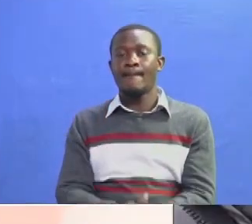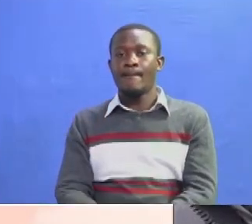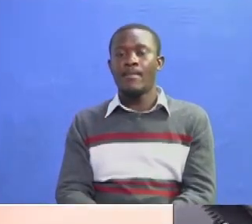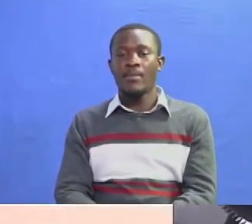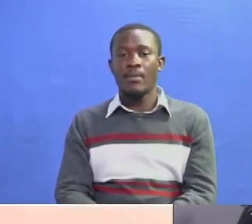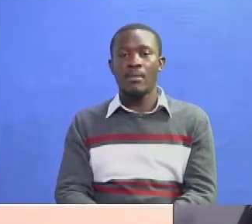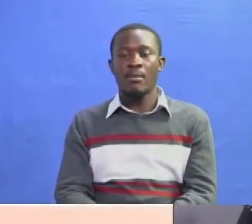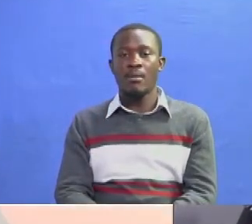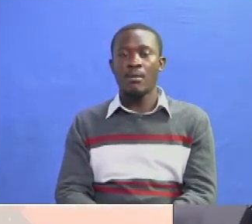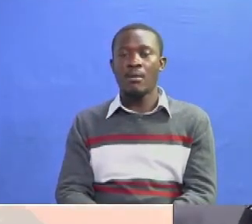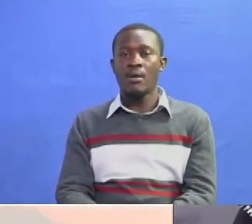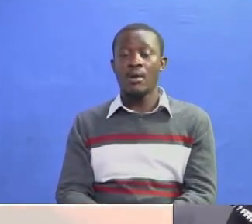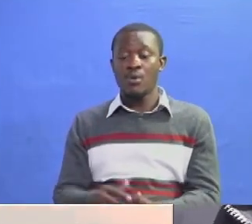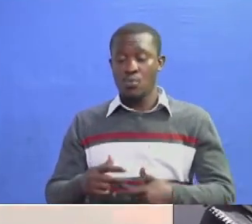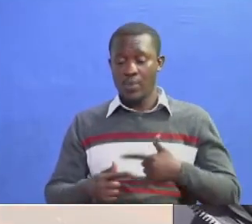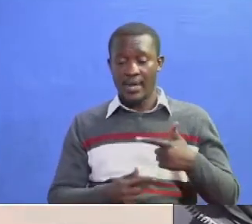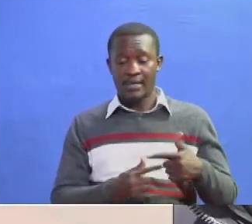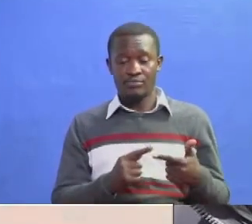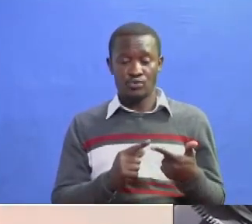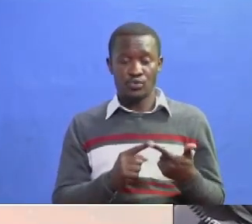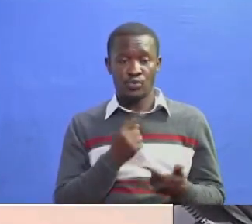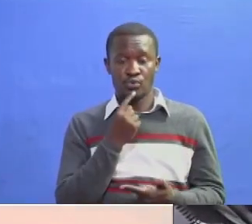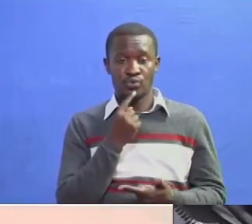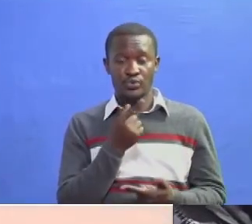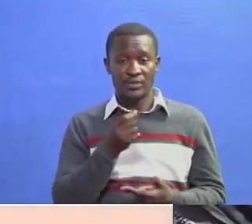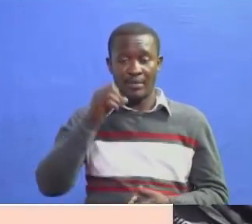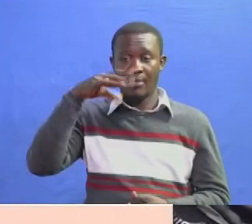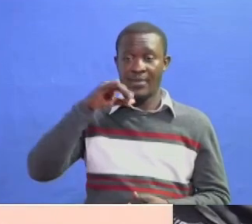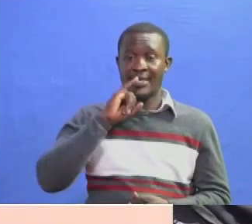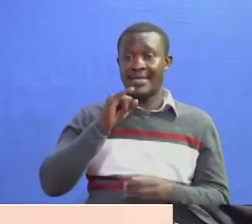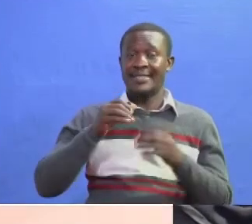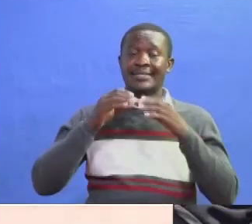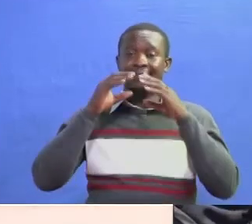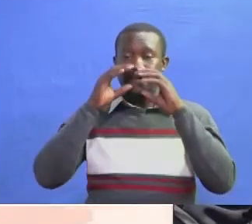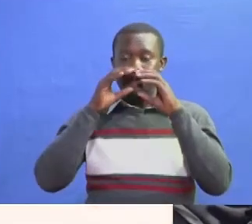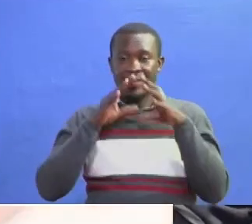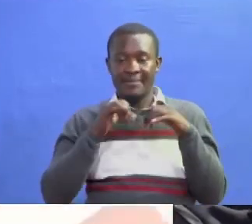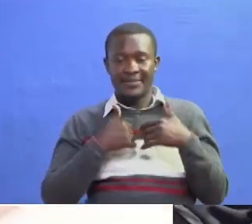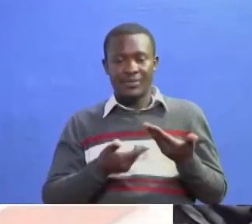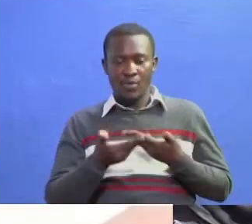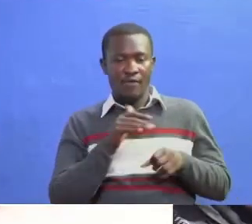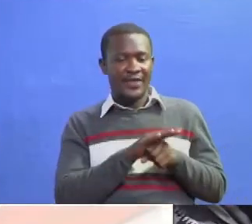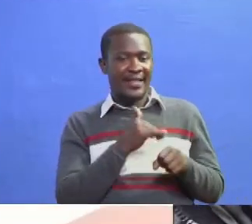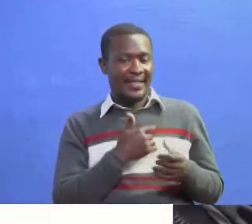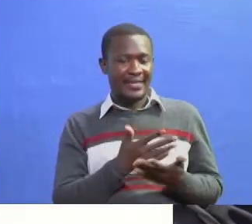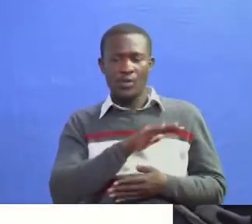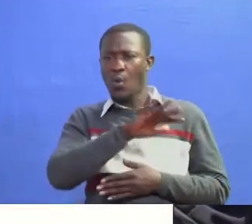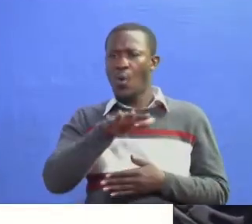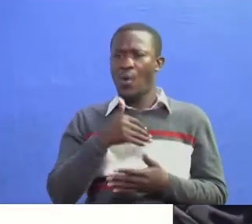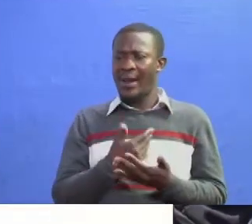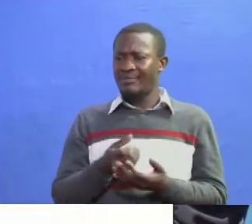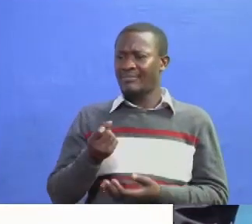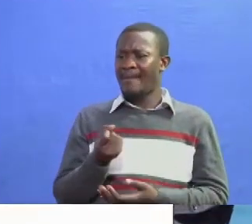kirinyaga tumekuja hapa tu kusema mvua Ni Baraka lakini imeleta maadha KAD W kadha kwa sababu m yote tulikuwa